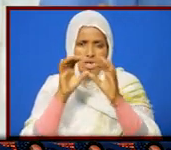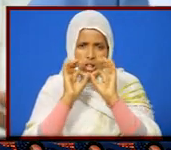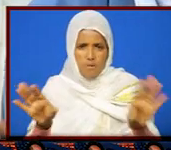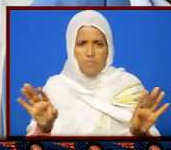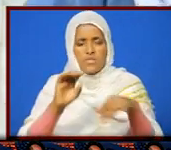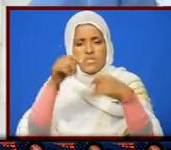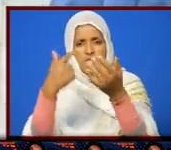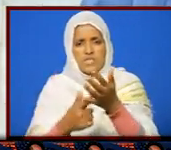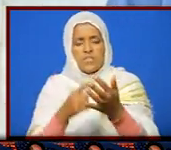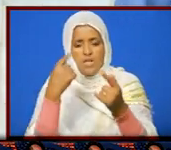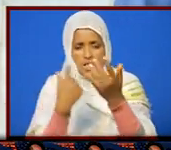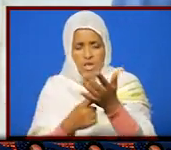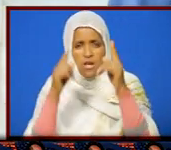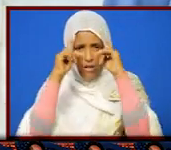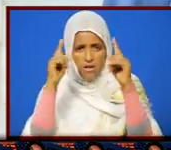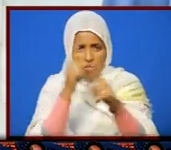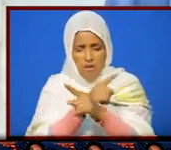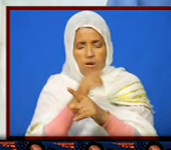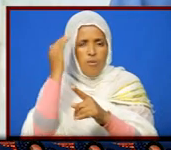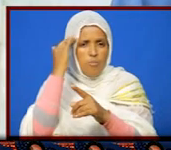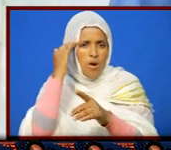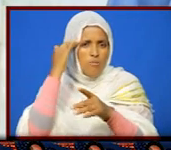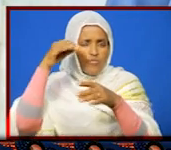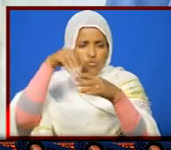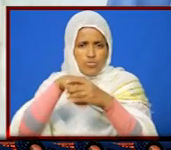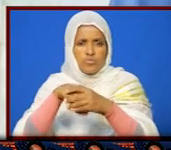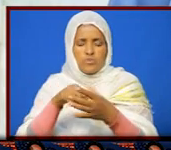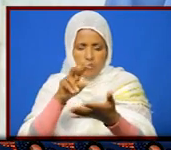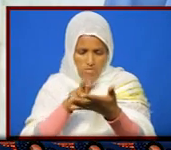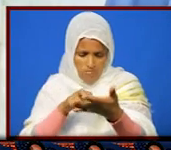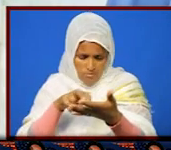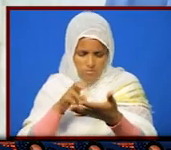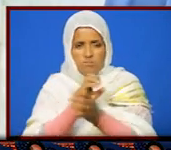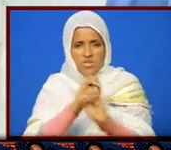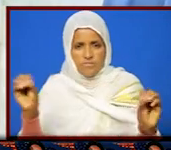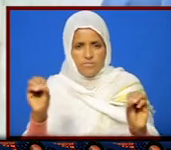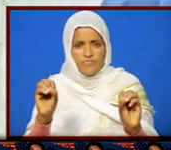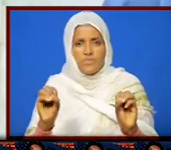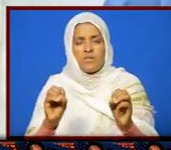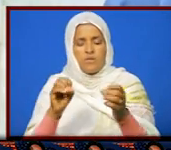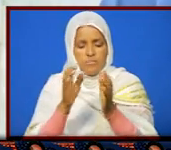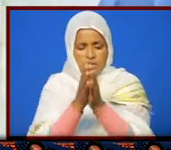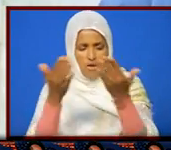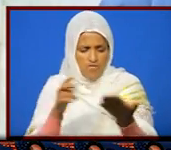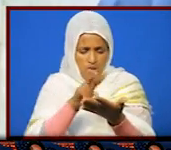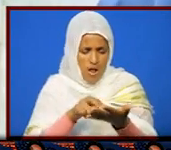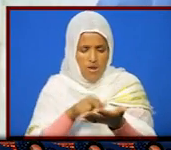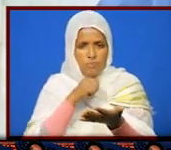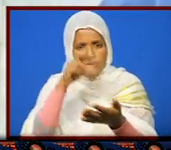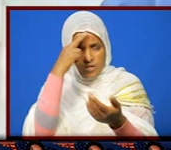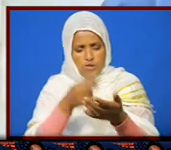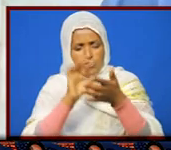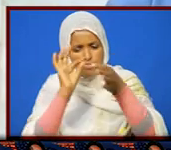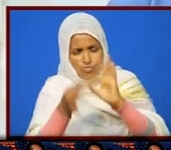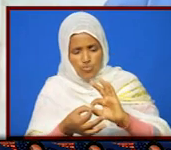መጋባትም የለም። ስለዚህ የሳታችሁት በእያእምሮ መጻሕፍት መጻሕፍትን ባለመመርመር ነው፣ መጻሕፍትን ባለማንበብ